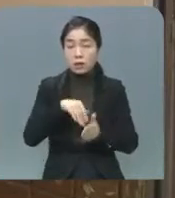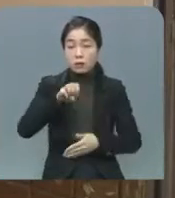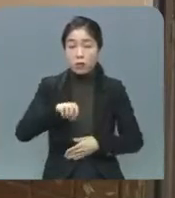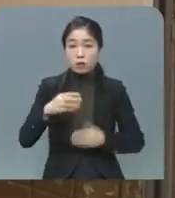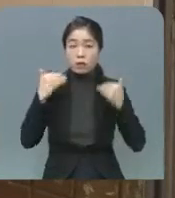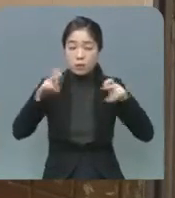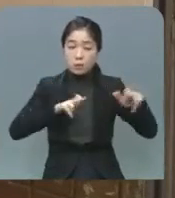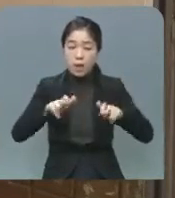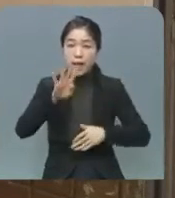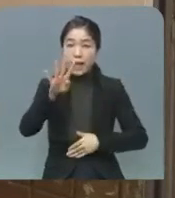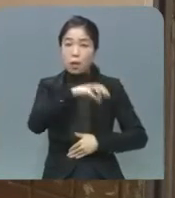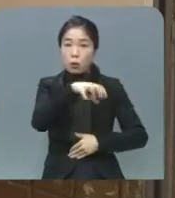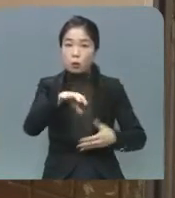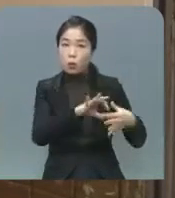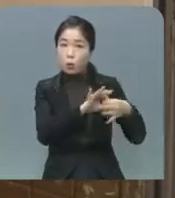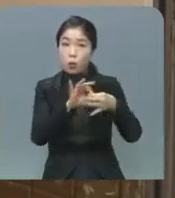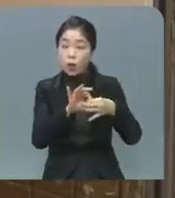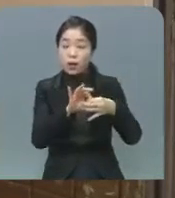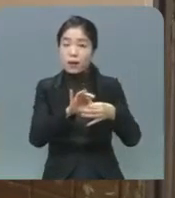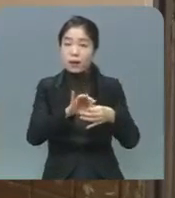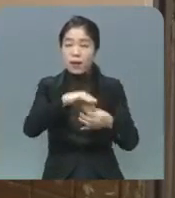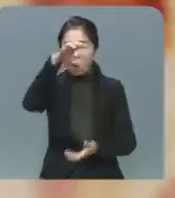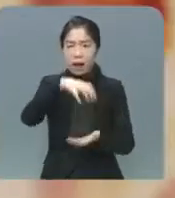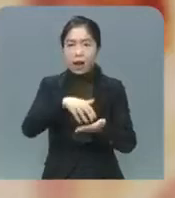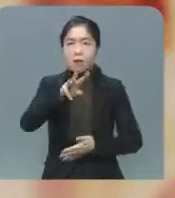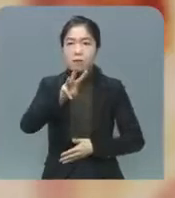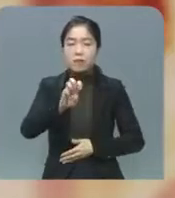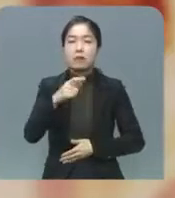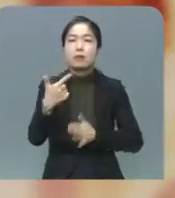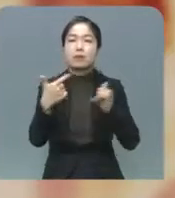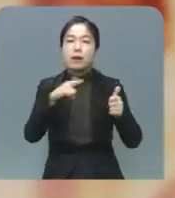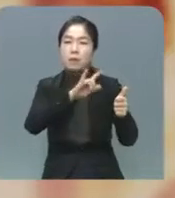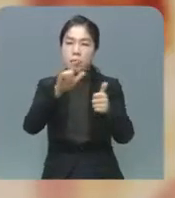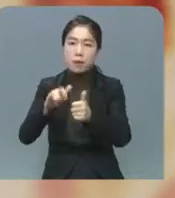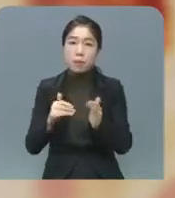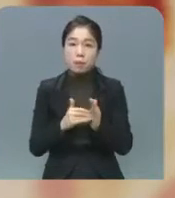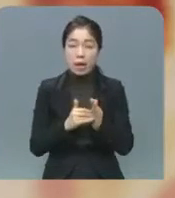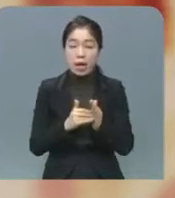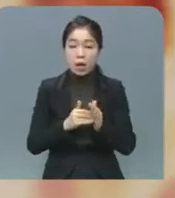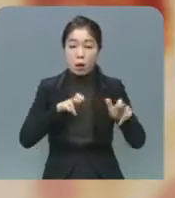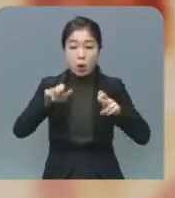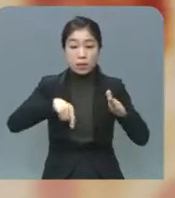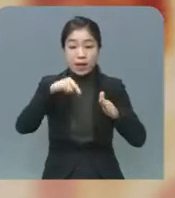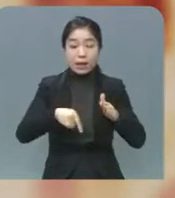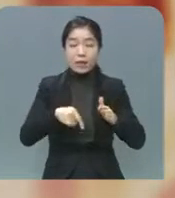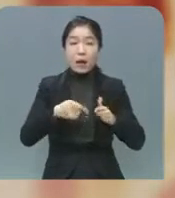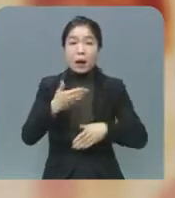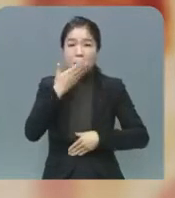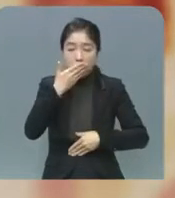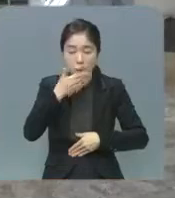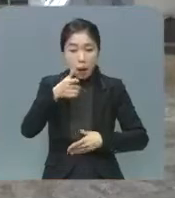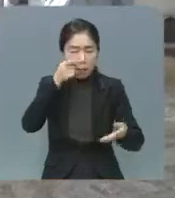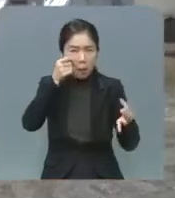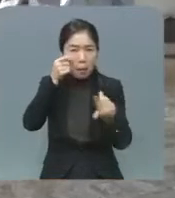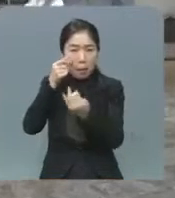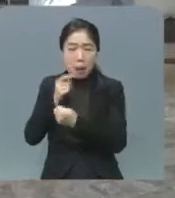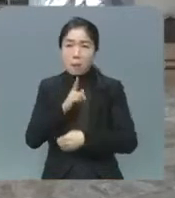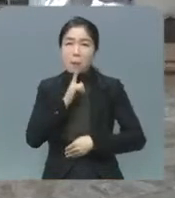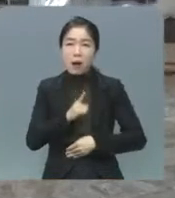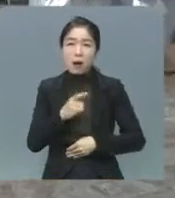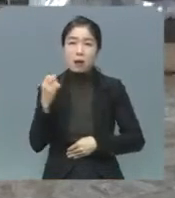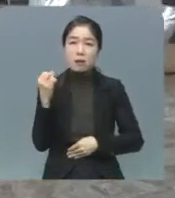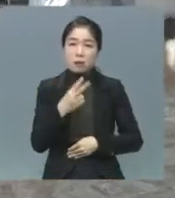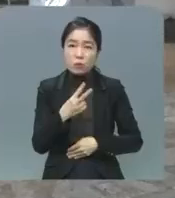광주의 성인 오락실 4곳과 관련해 확진자 36명이 발생했는데요. 오락실 안에서 음식물을 먹었다는 목격담도